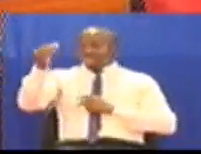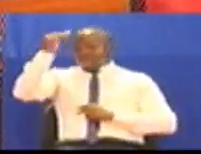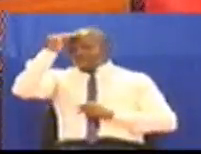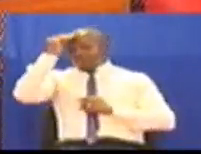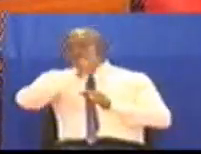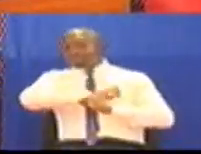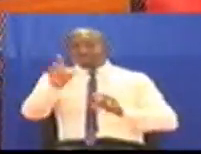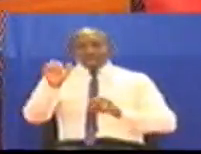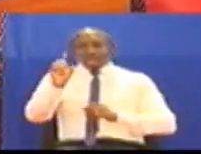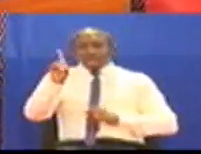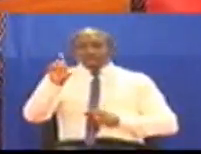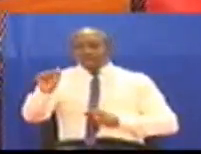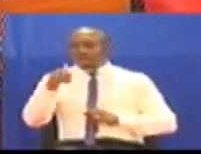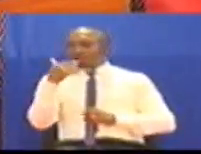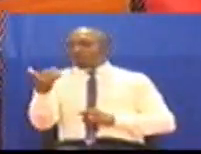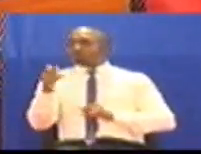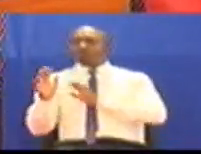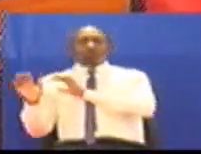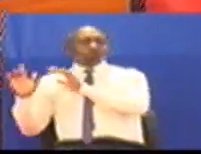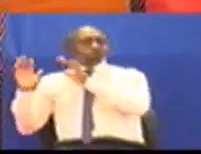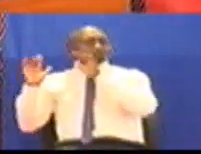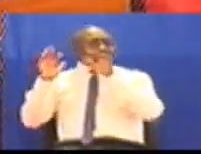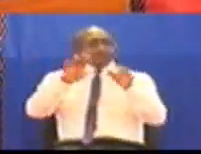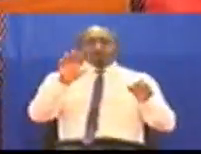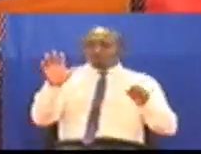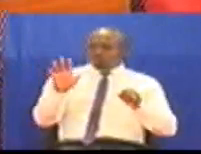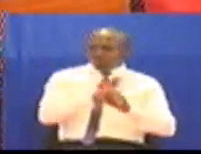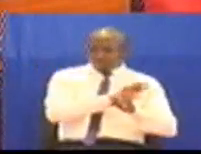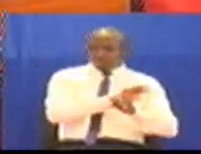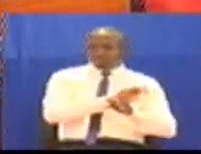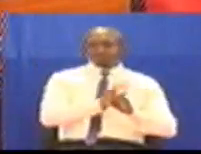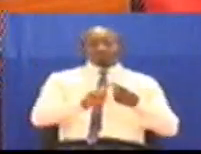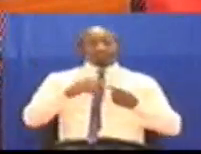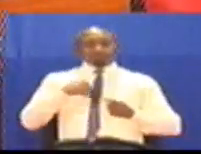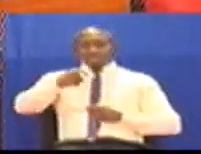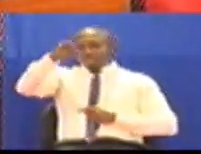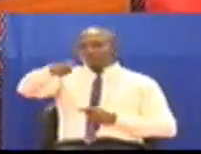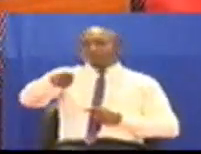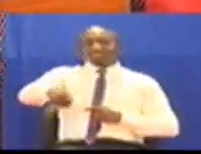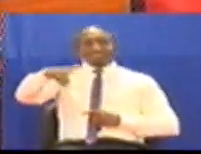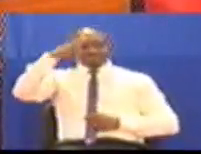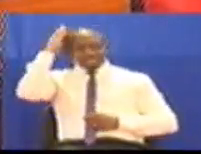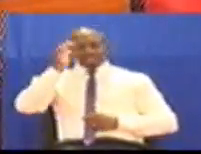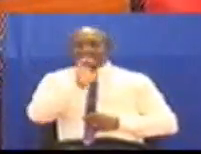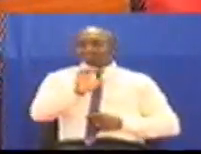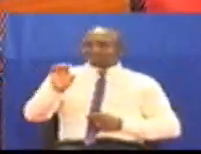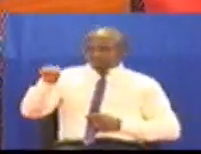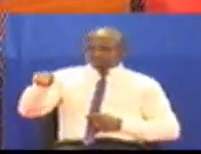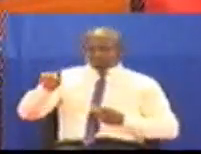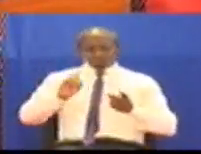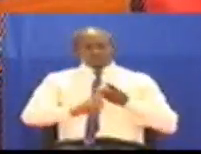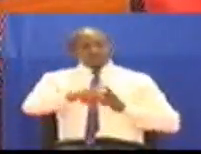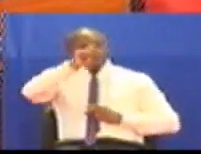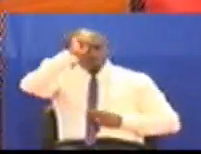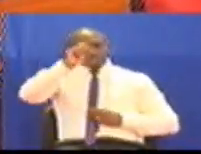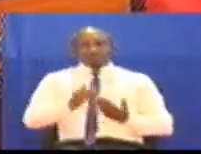bila ada, watoto wamekuwa ni wengi, wamejitokeza kwa wingi. Na ipongeza sana serikali ya Chama cha Mapinduzi. Mheshimiwa